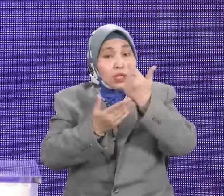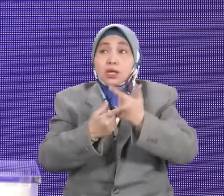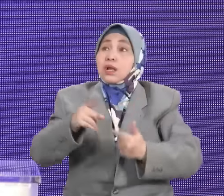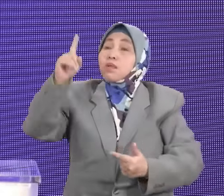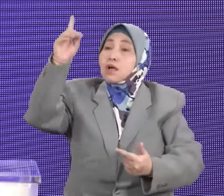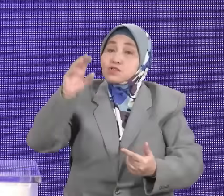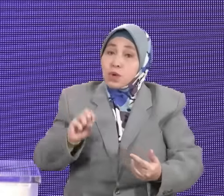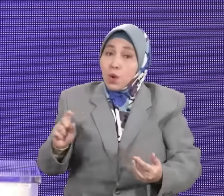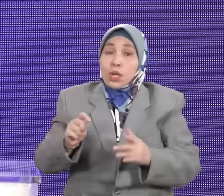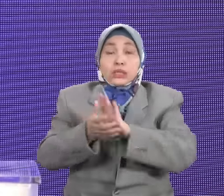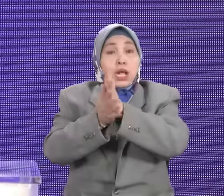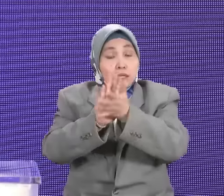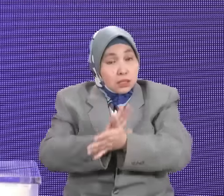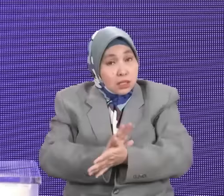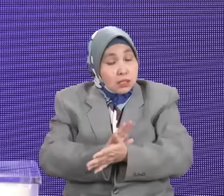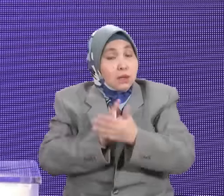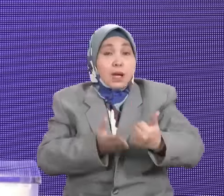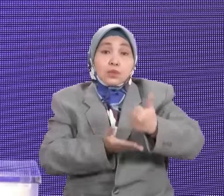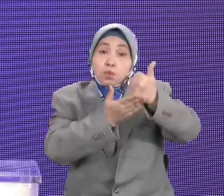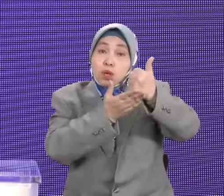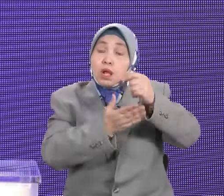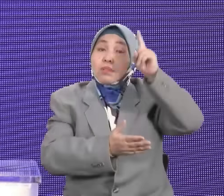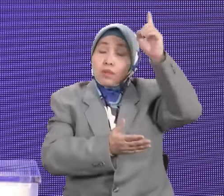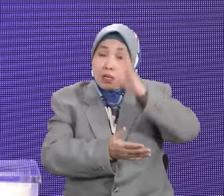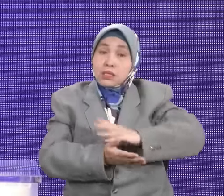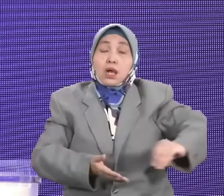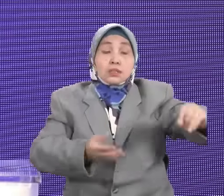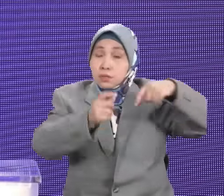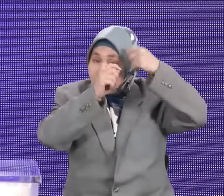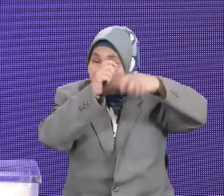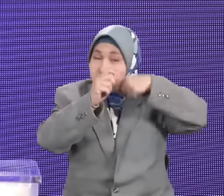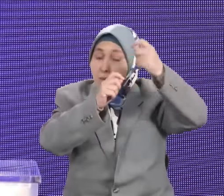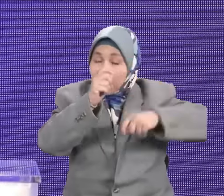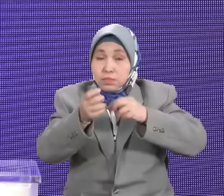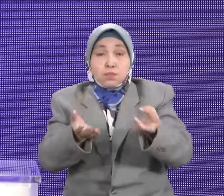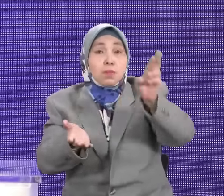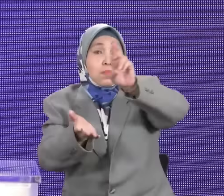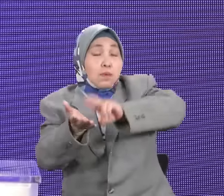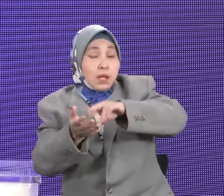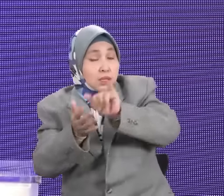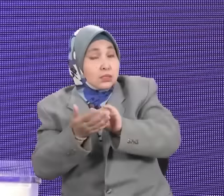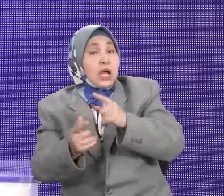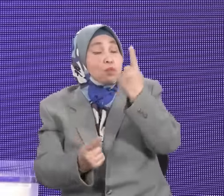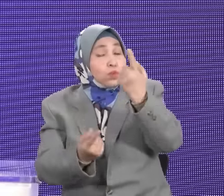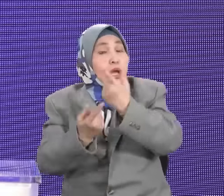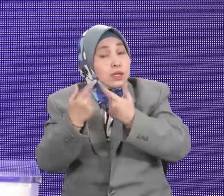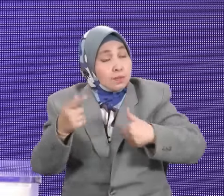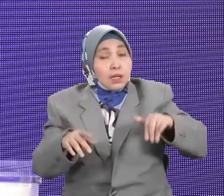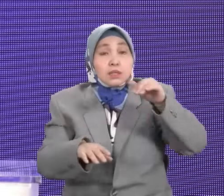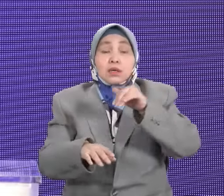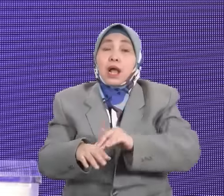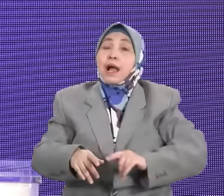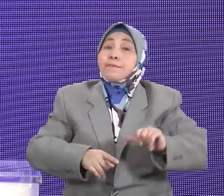Wa Ta'ala maka ianya dibantu oleh Allah dan ia ingin direkamkan menjadi salah satu manasik ya salah satu daripada